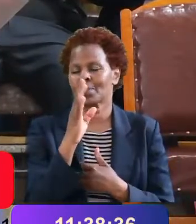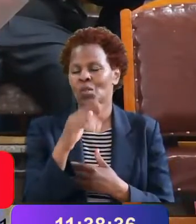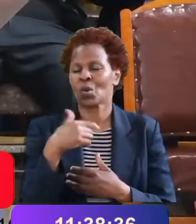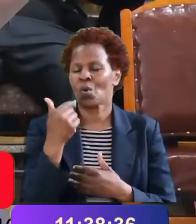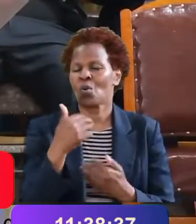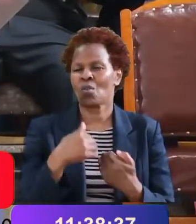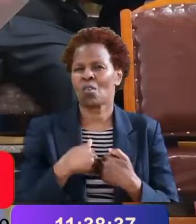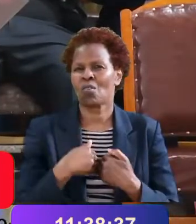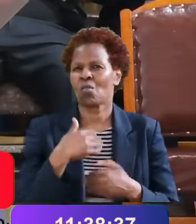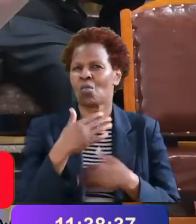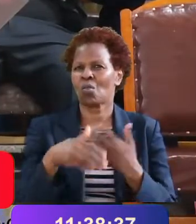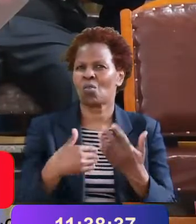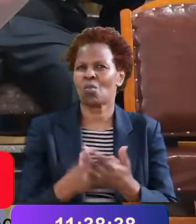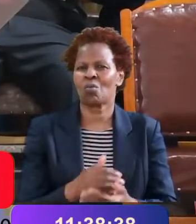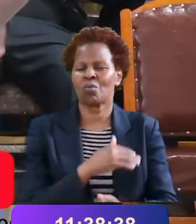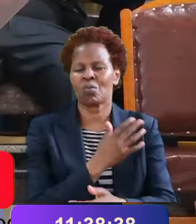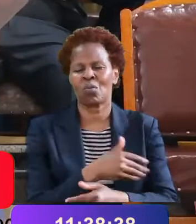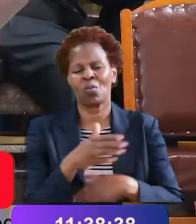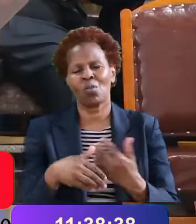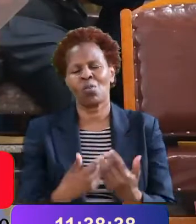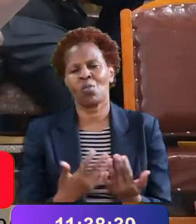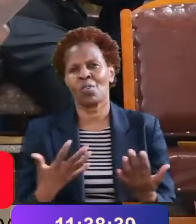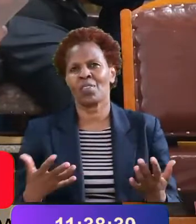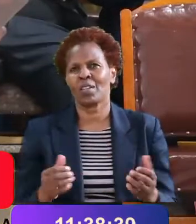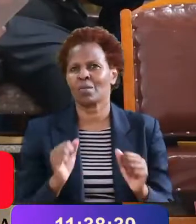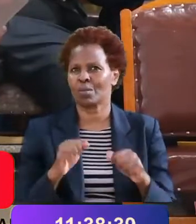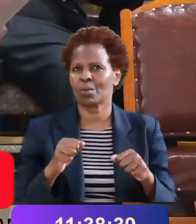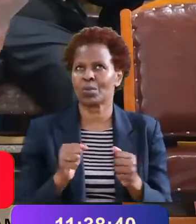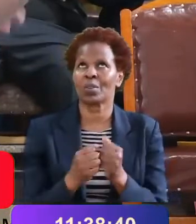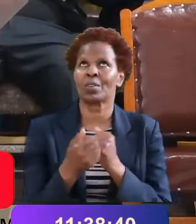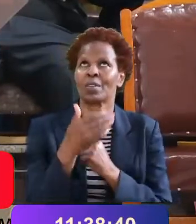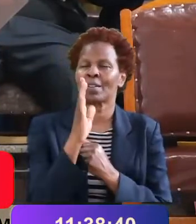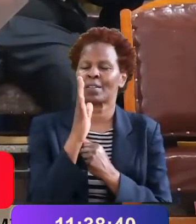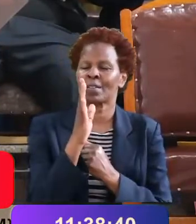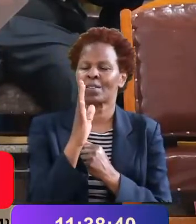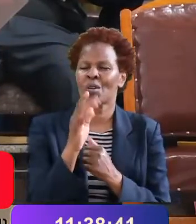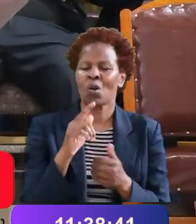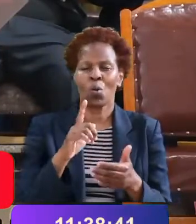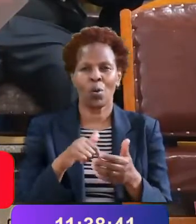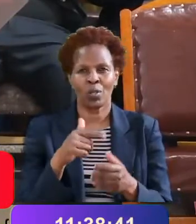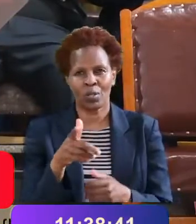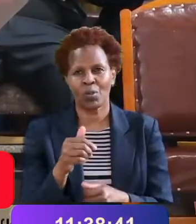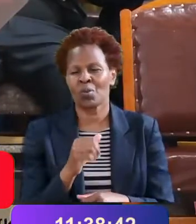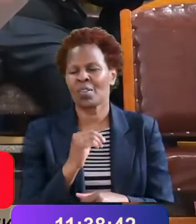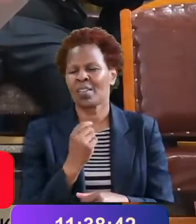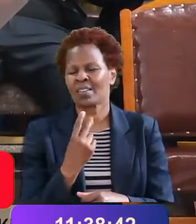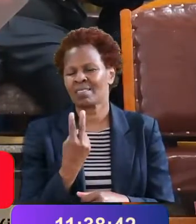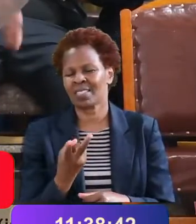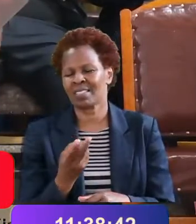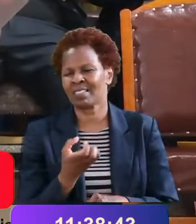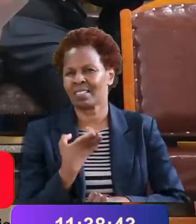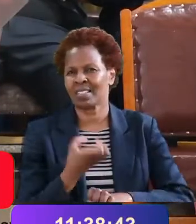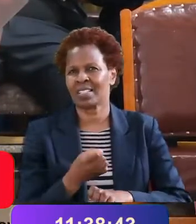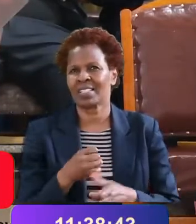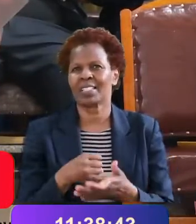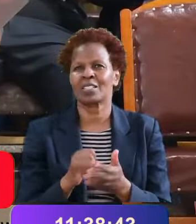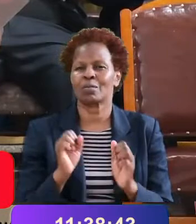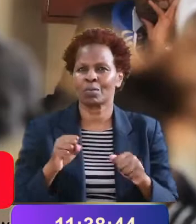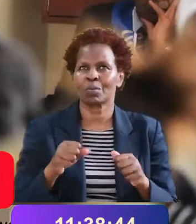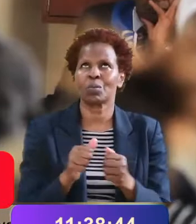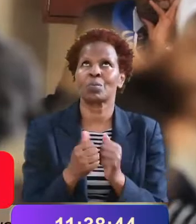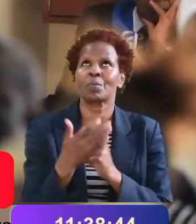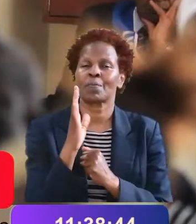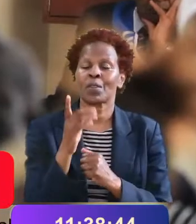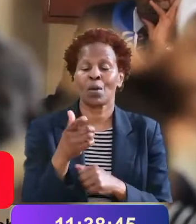na nguvu zote. Mambo yote yawezekana kwake. Hata yale tunaona ni ngumu yanawezekana kwake.